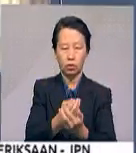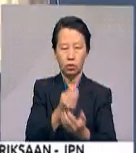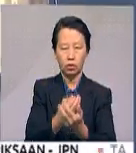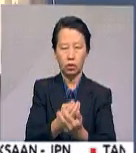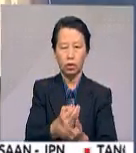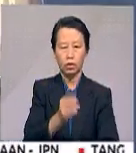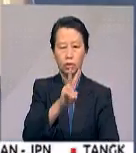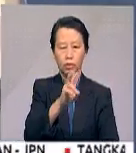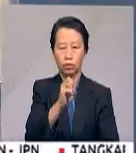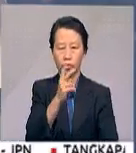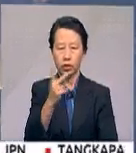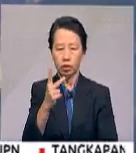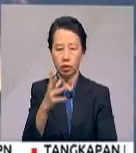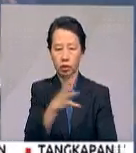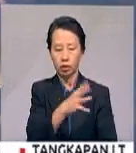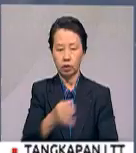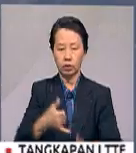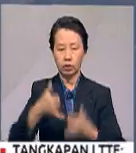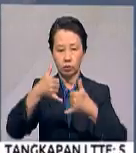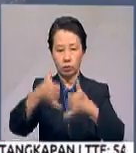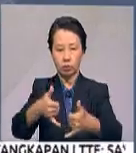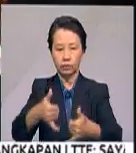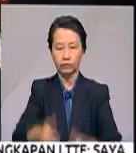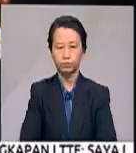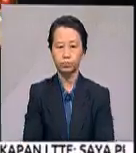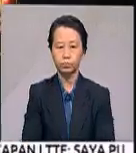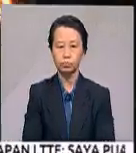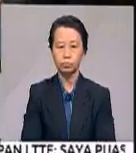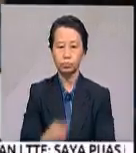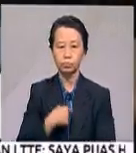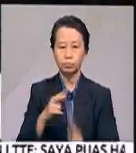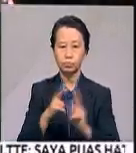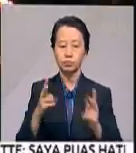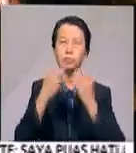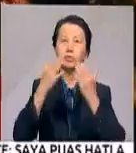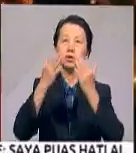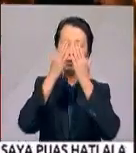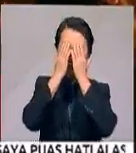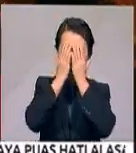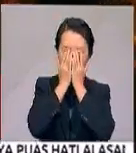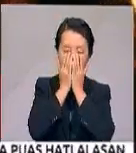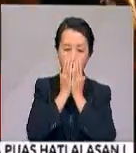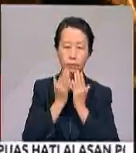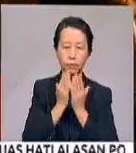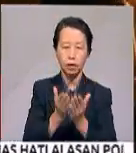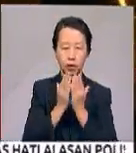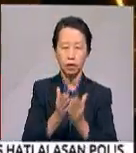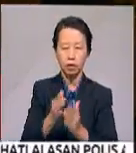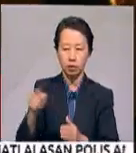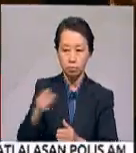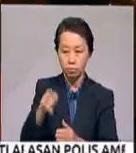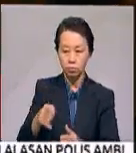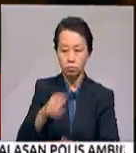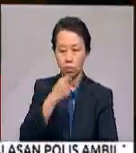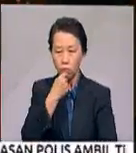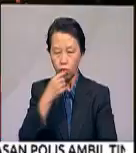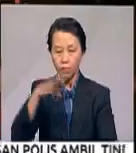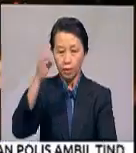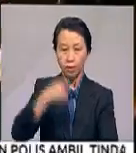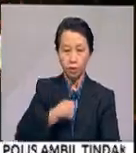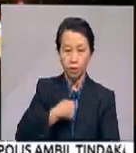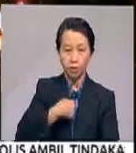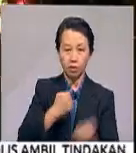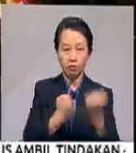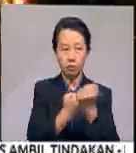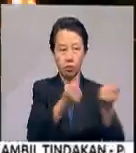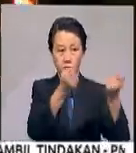bernilai RM20,000 beserta trofi. Perasaan saya sangat bersyukur dan berterima kasih banyak-banyak kepada juri yang memilih saya dan kepada penyokong yang hadir. Sebenarnya